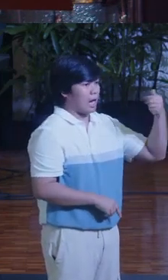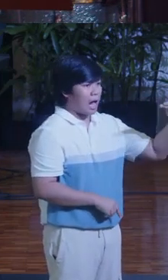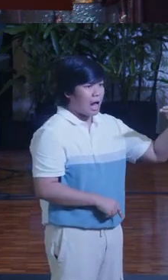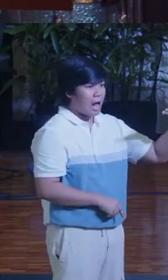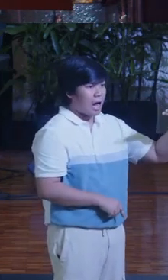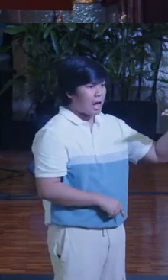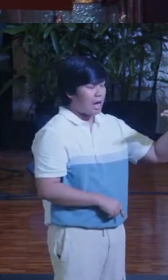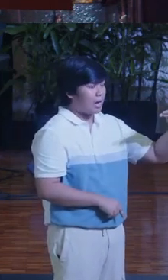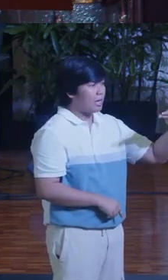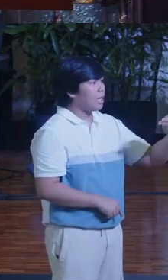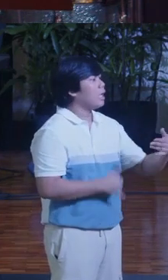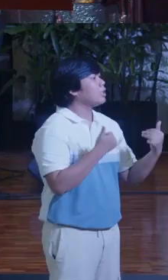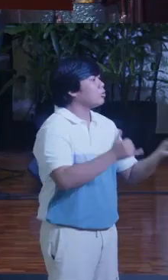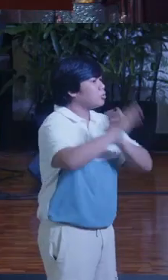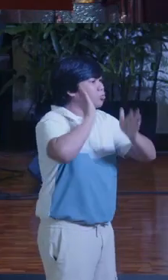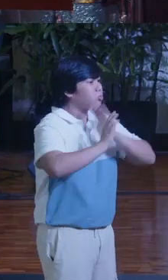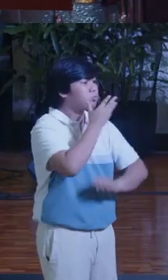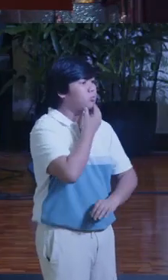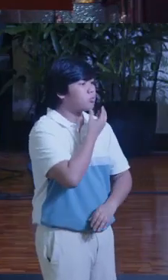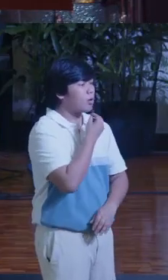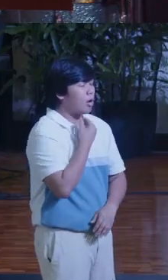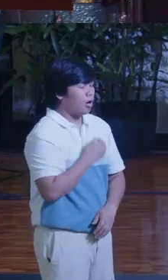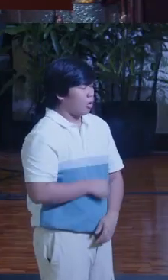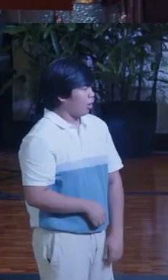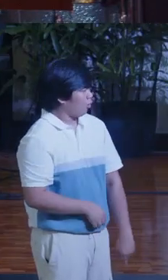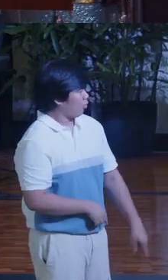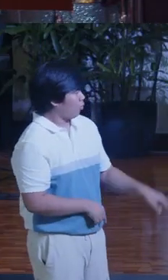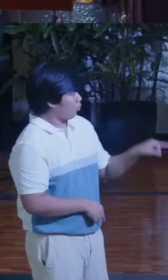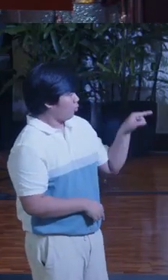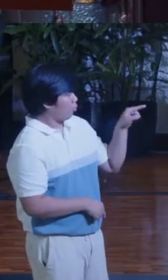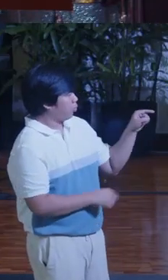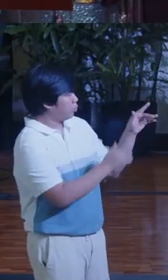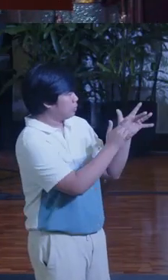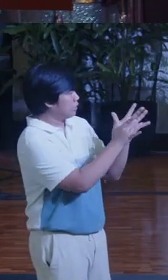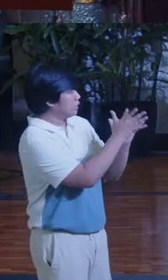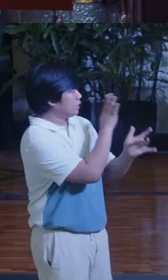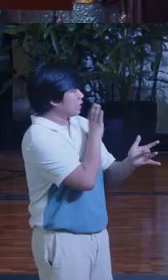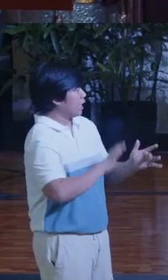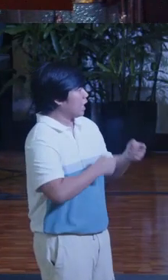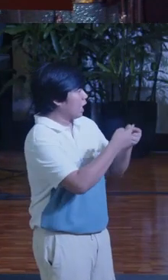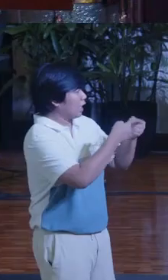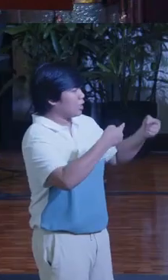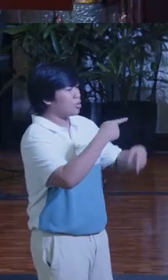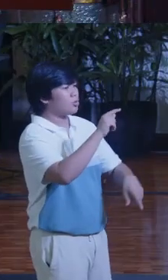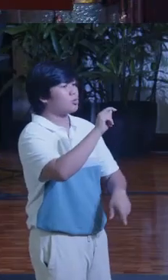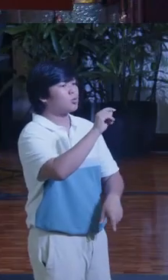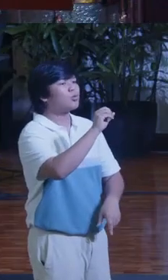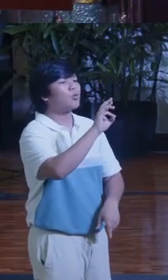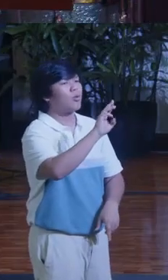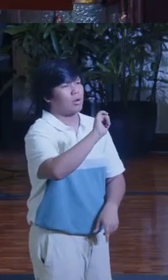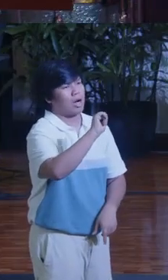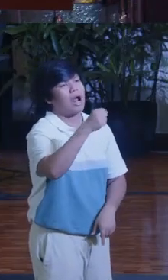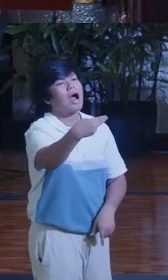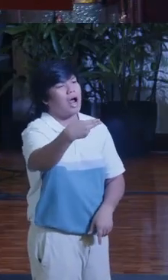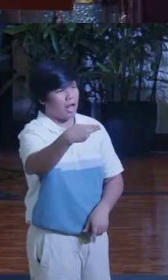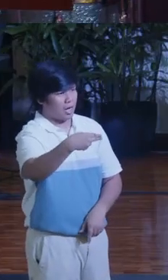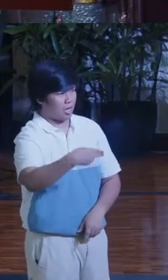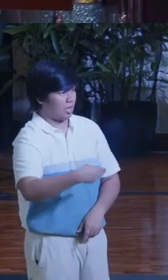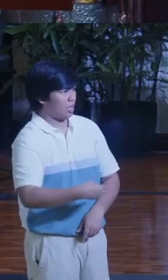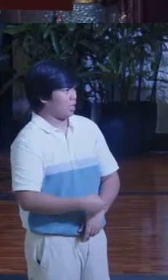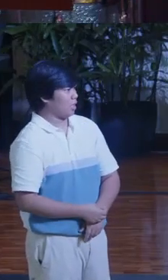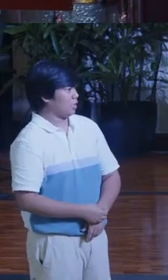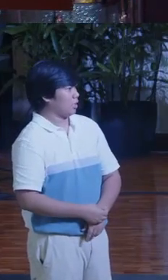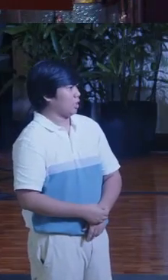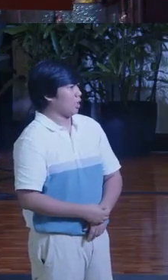dapat sumunod sa kautusan o sa Torah ang mga taga-Galatia. At sa